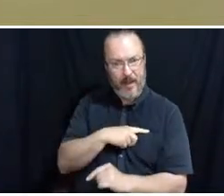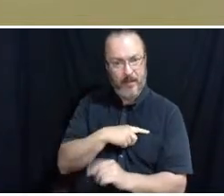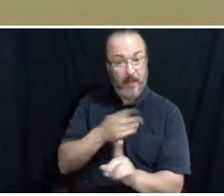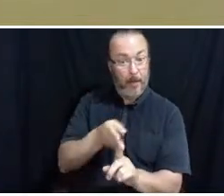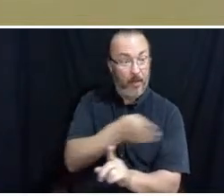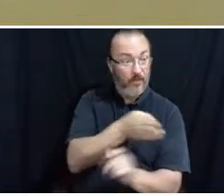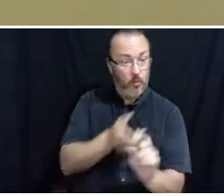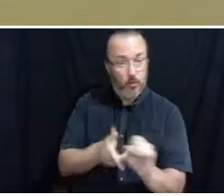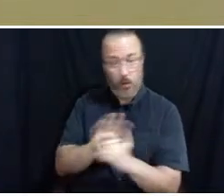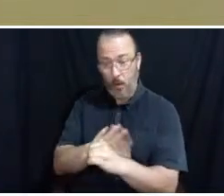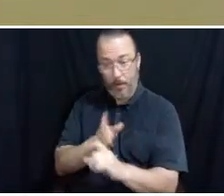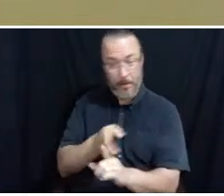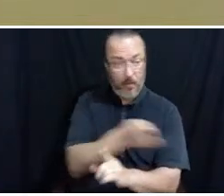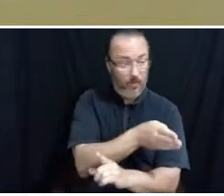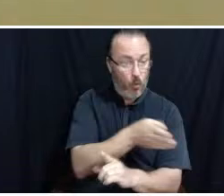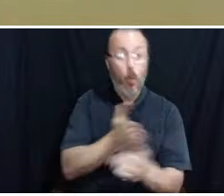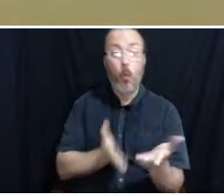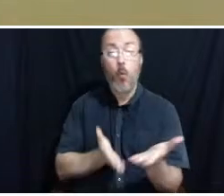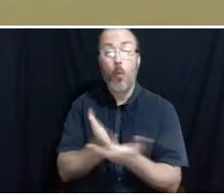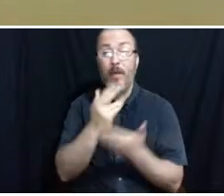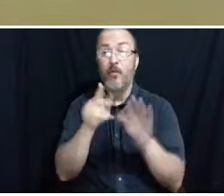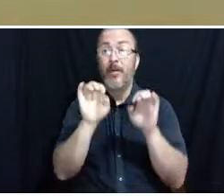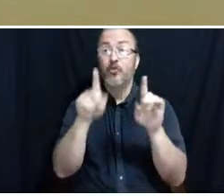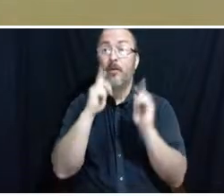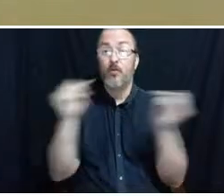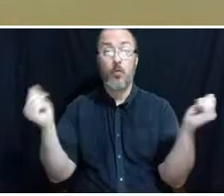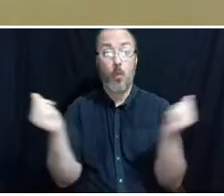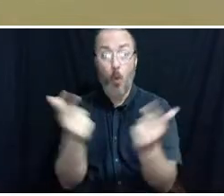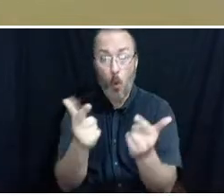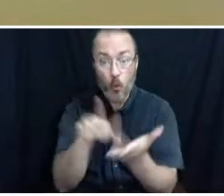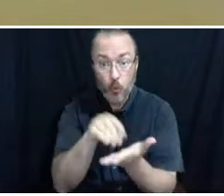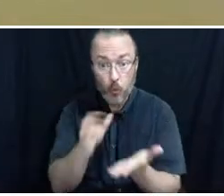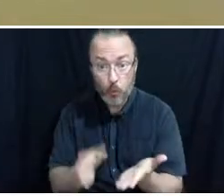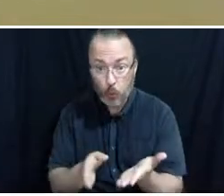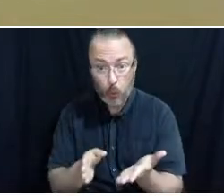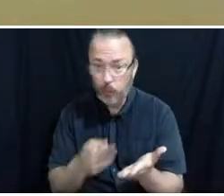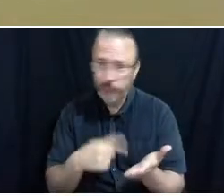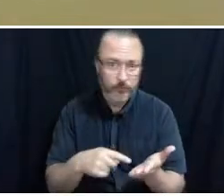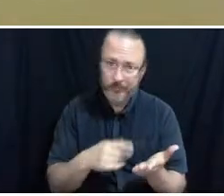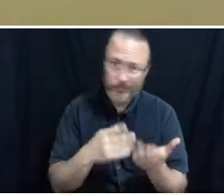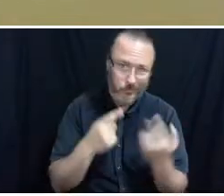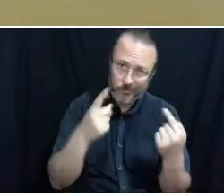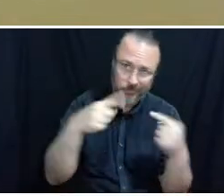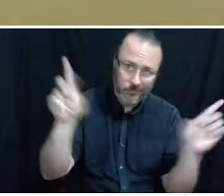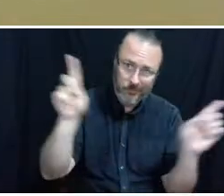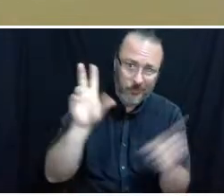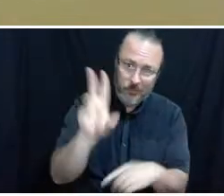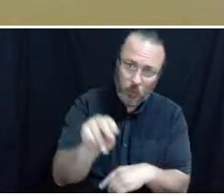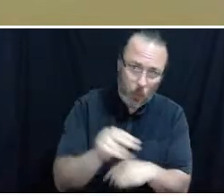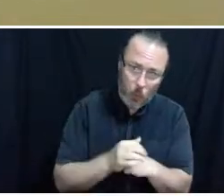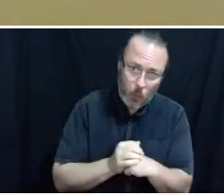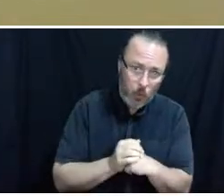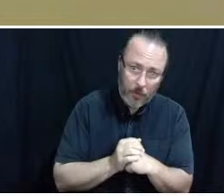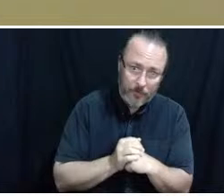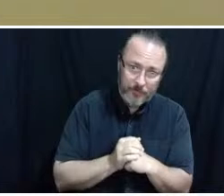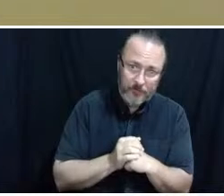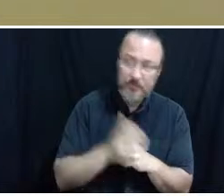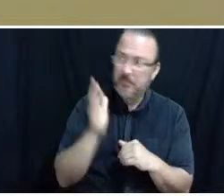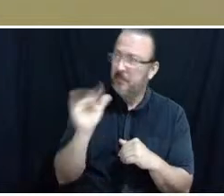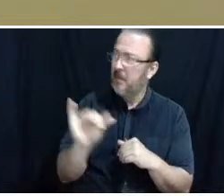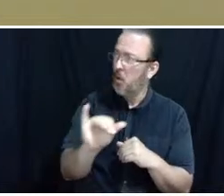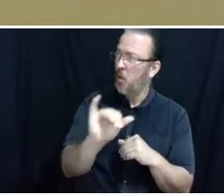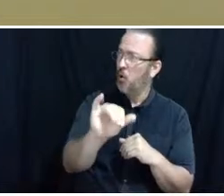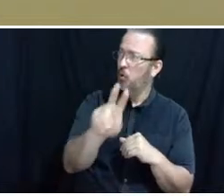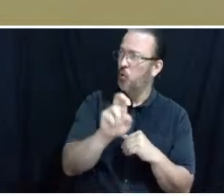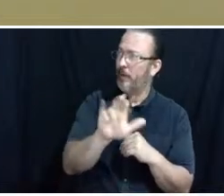à l'éducation pour tous les élèves était loin d'être réalisé dans le monde. Un montant estimatif de 258 millions